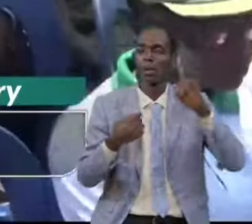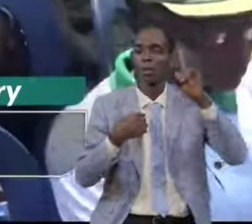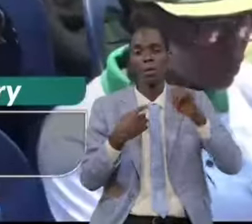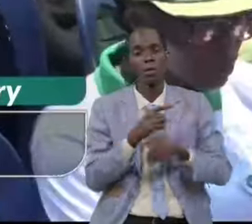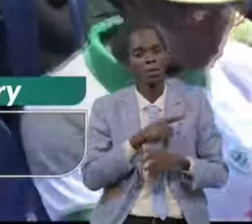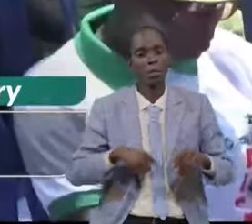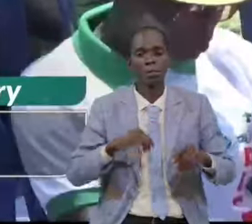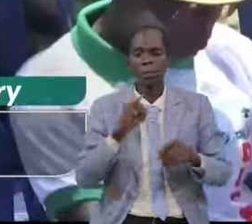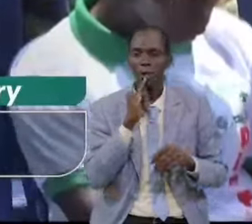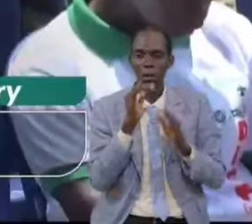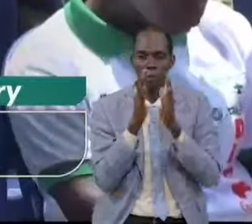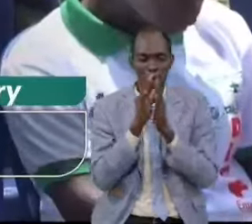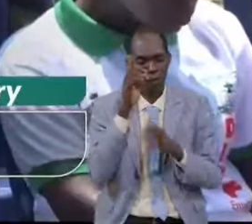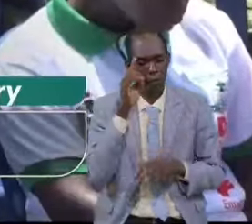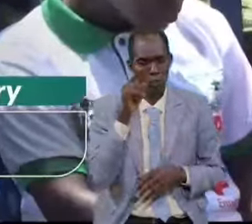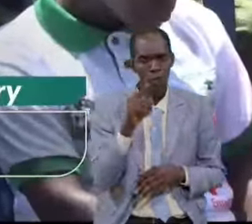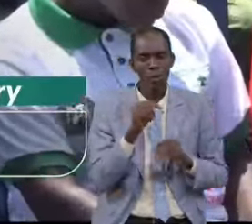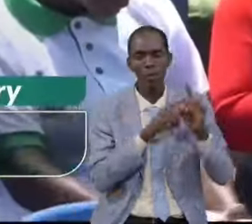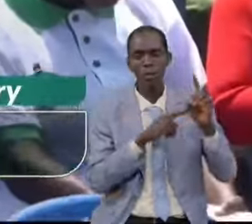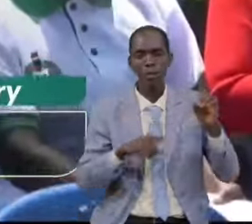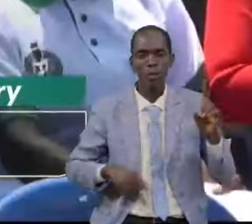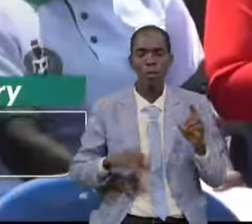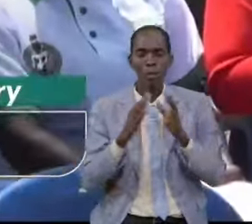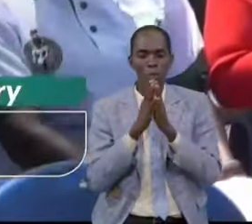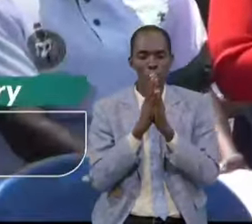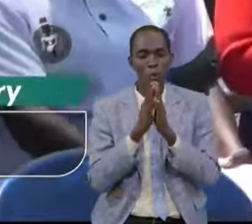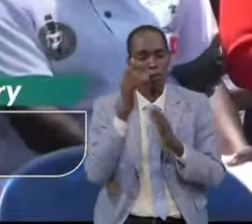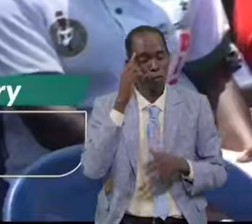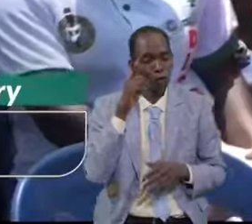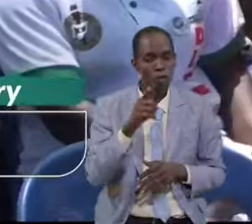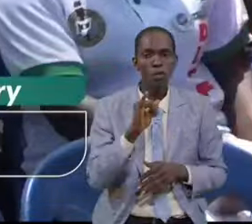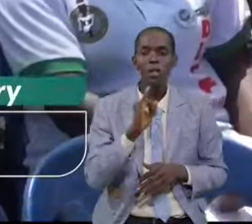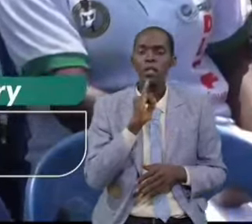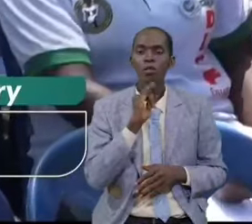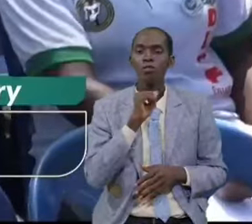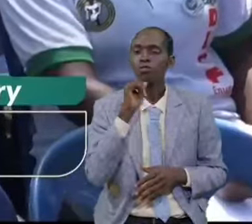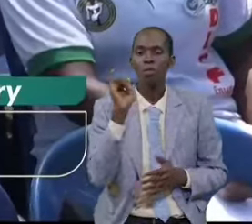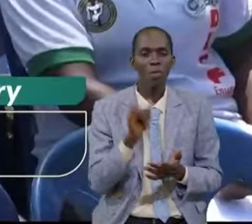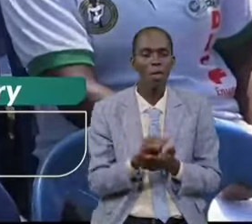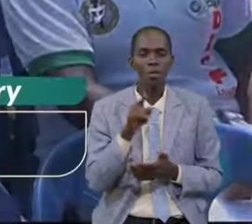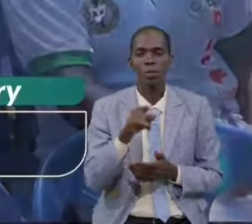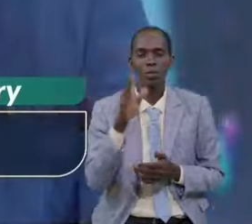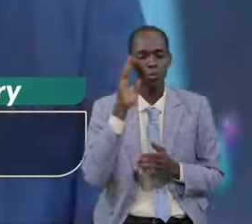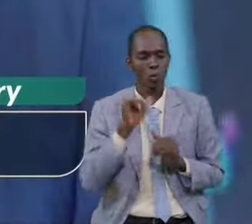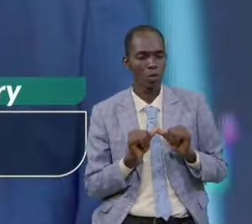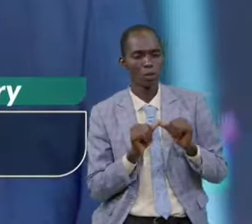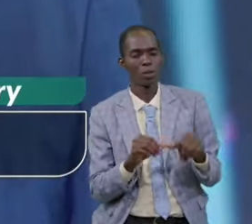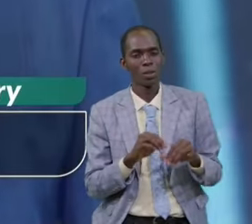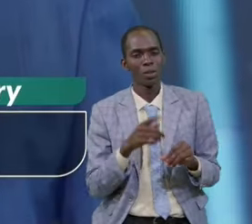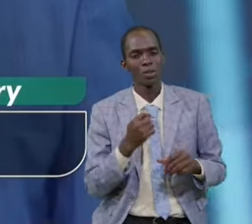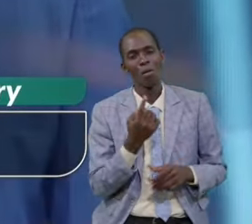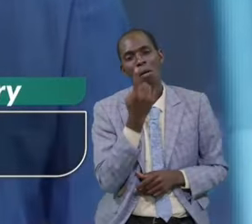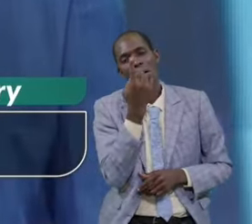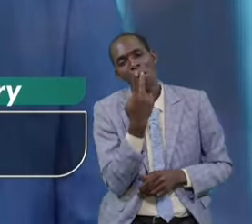Seigneur prie pour toi. Et la prière du Seigneur pour toi, ce n'est pas que tu demeures dans la